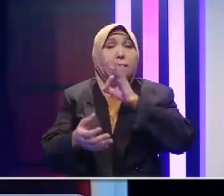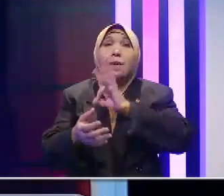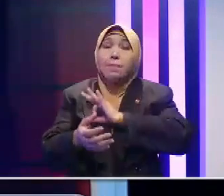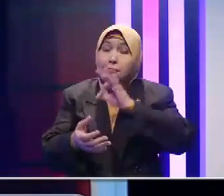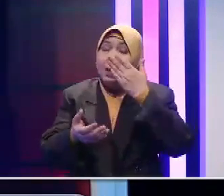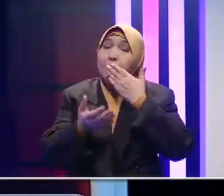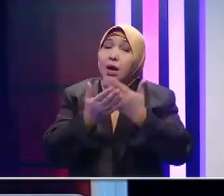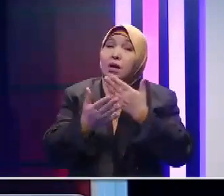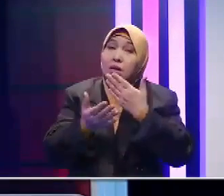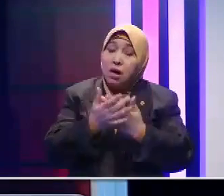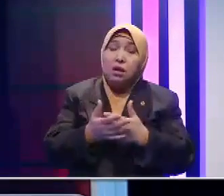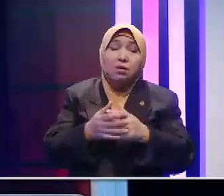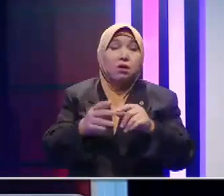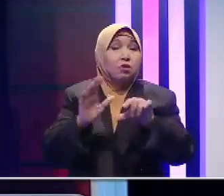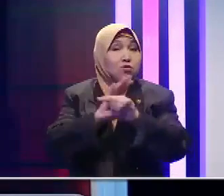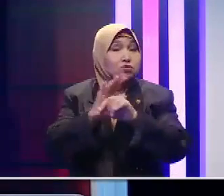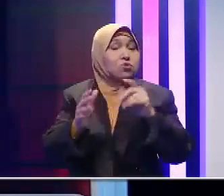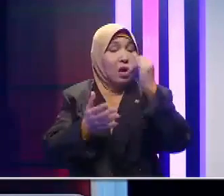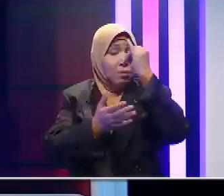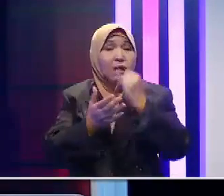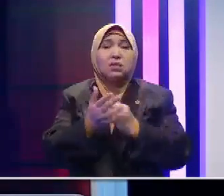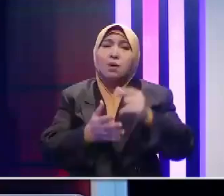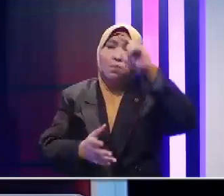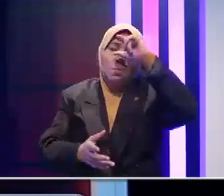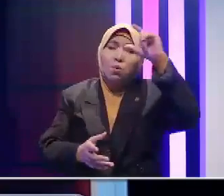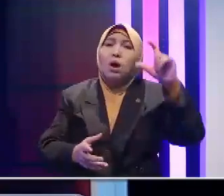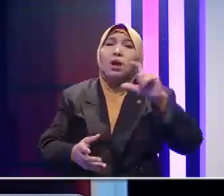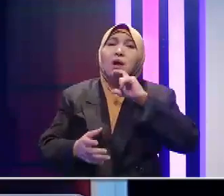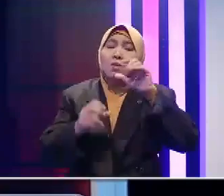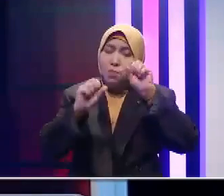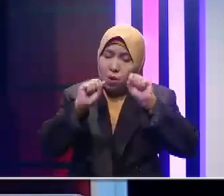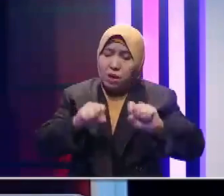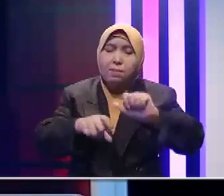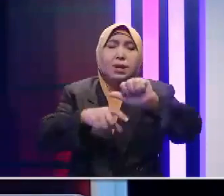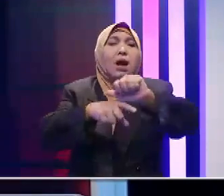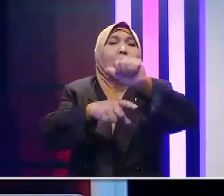Al-Ikhlas. Yang saya rasa untuk para sahabat mu'alaf pun boleh